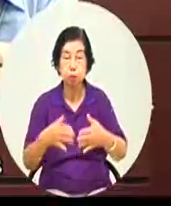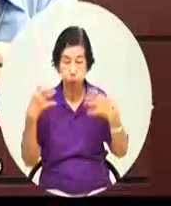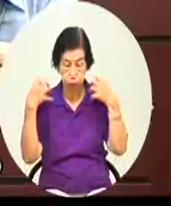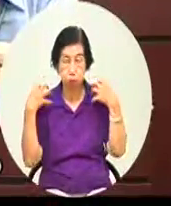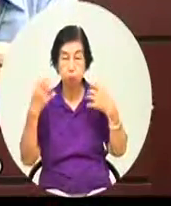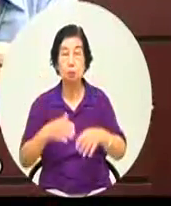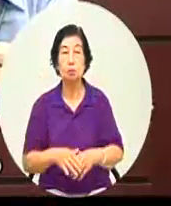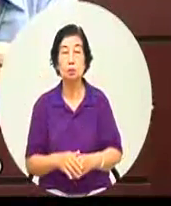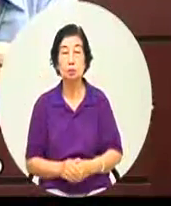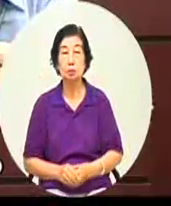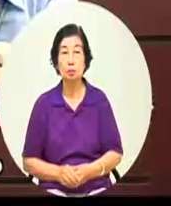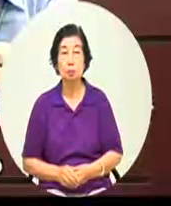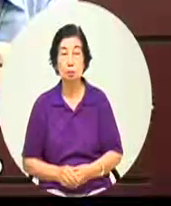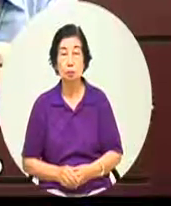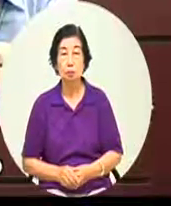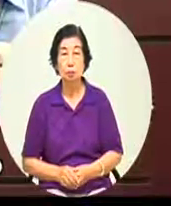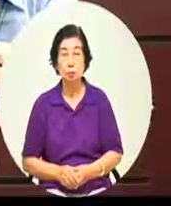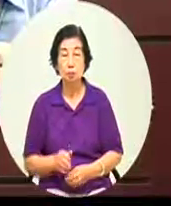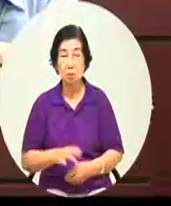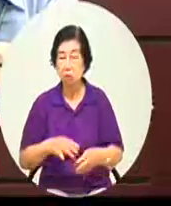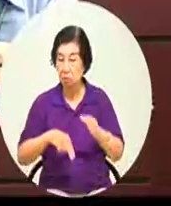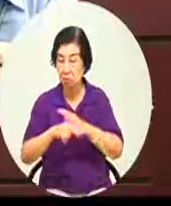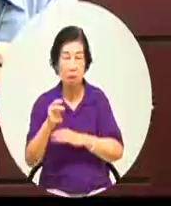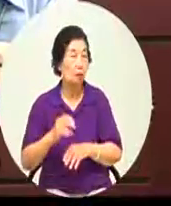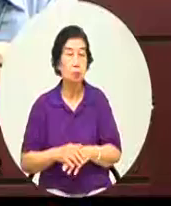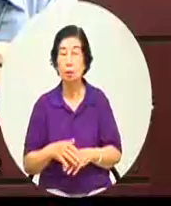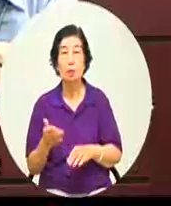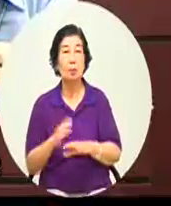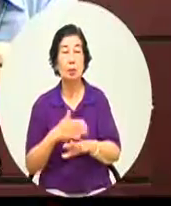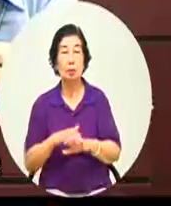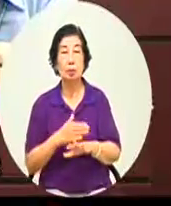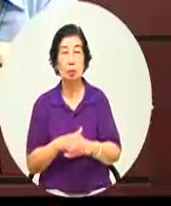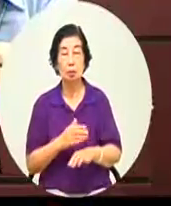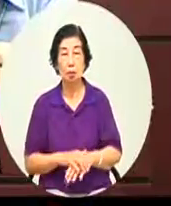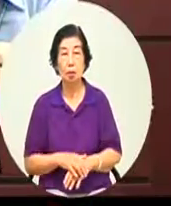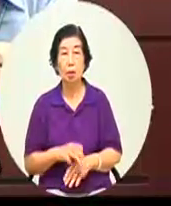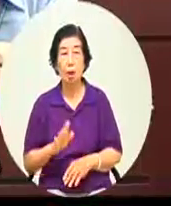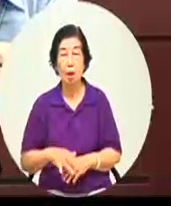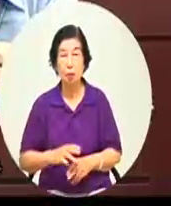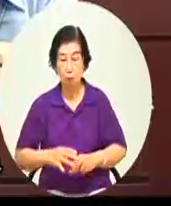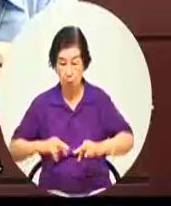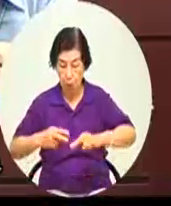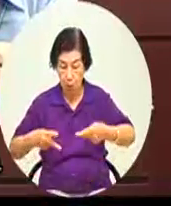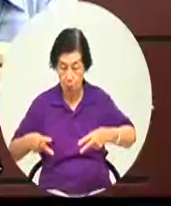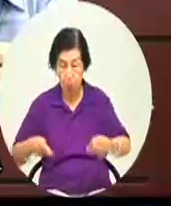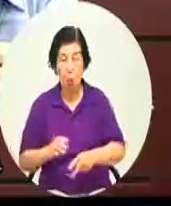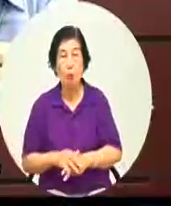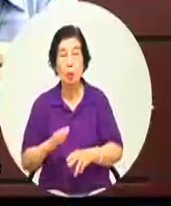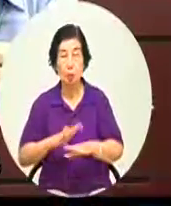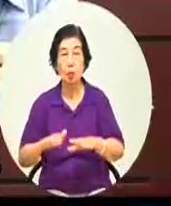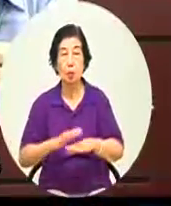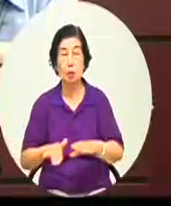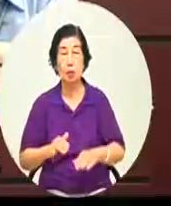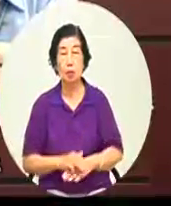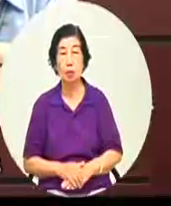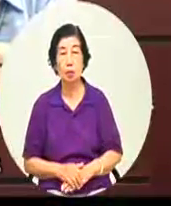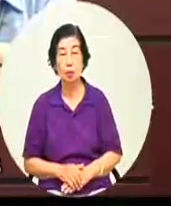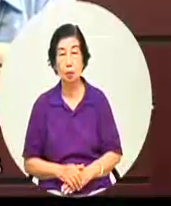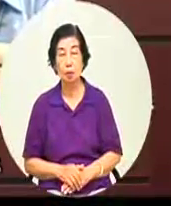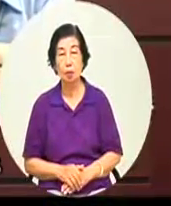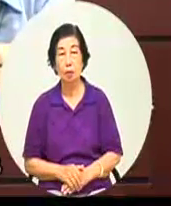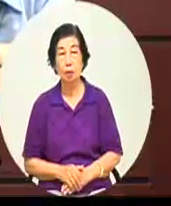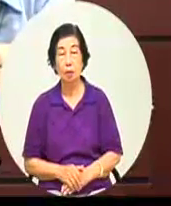们没有逃避的理由哈。如果是需要再积极改进，我们一定是撤离自己。那刚才议员有提到哈，